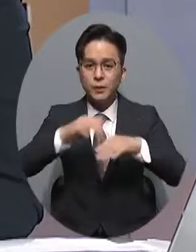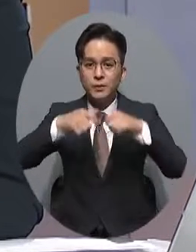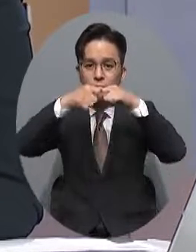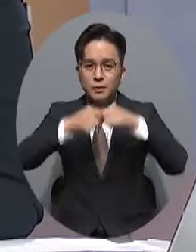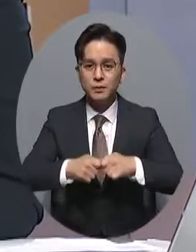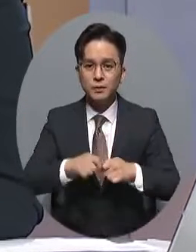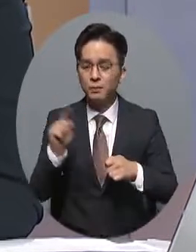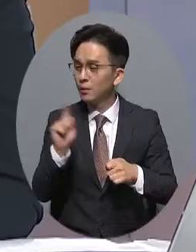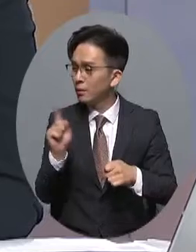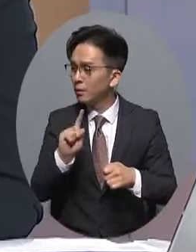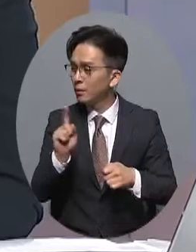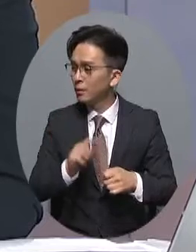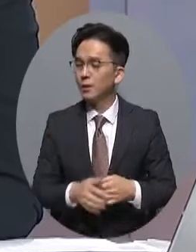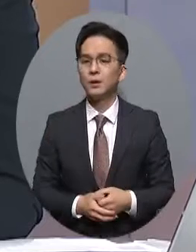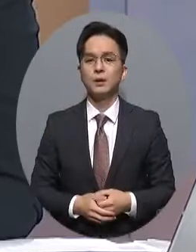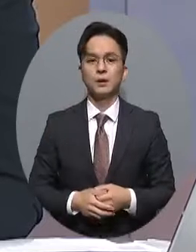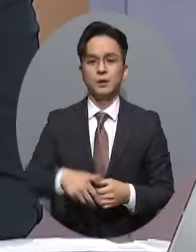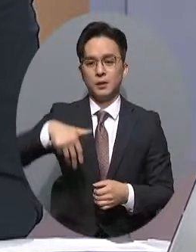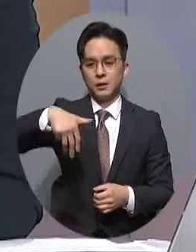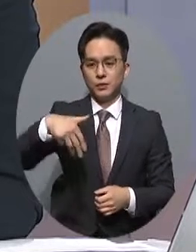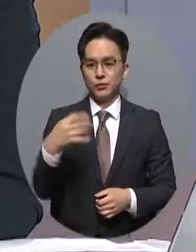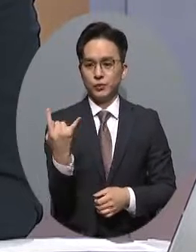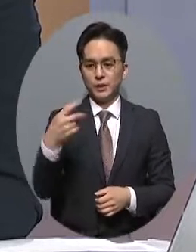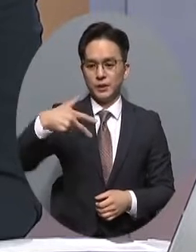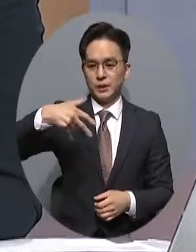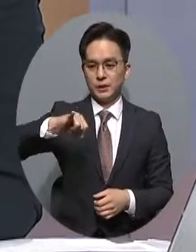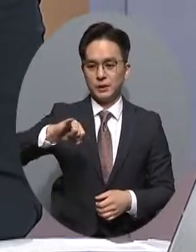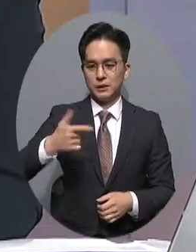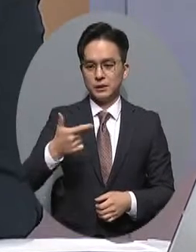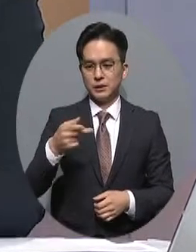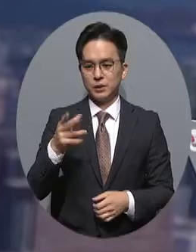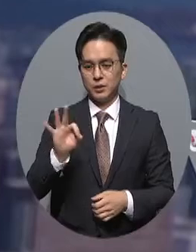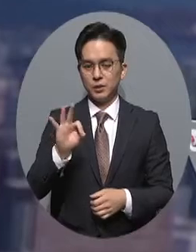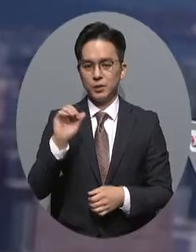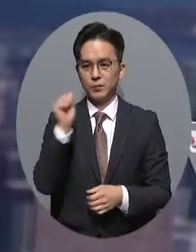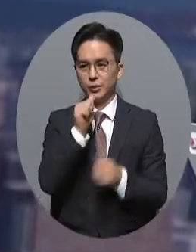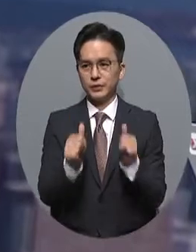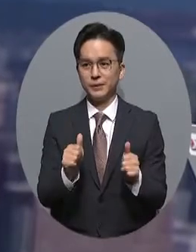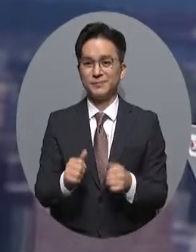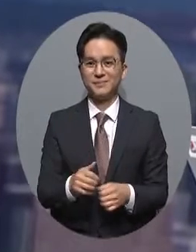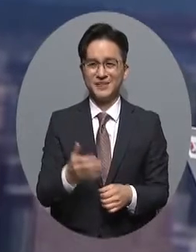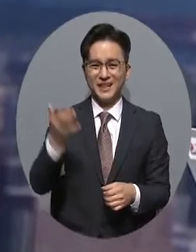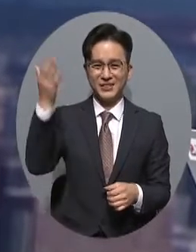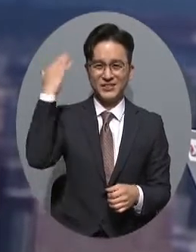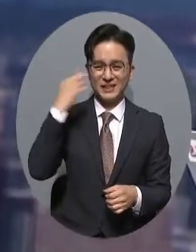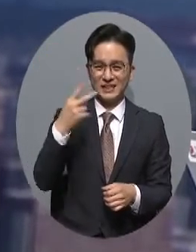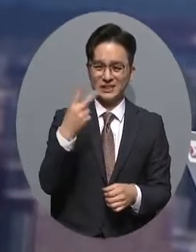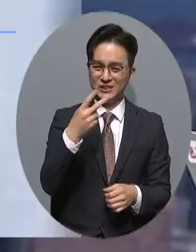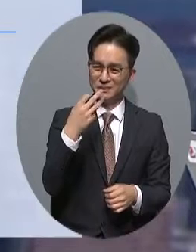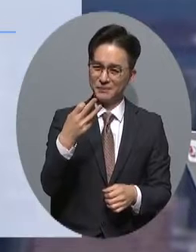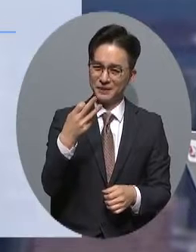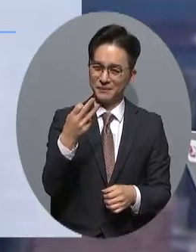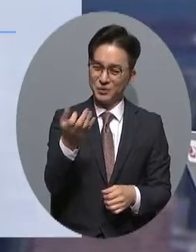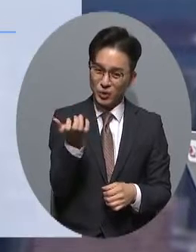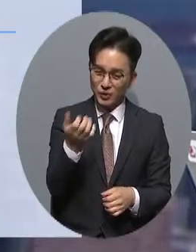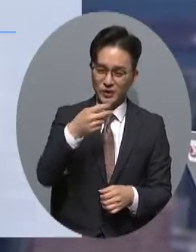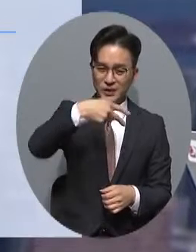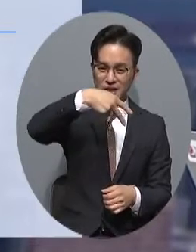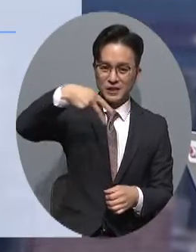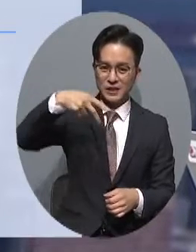이런 이름이 붙여지게 된 거예요 쌍용자동차와 관련해서 불법 이런 파업이 있었지